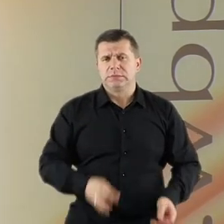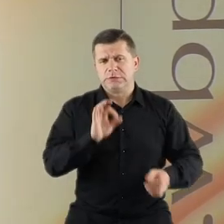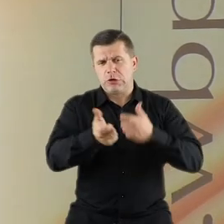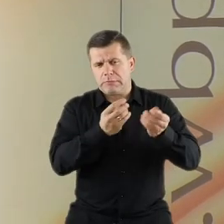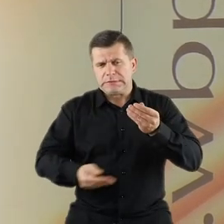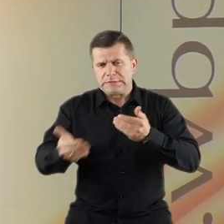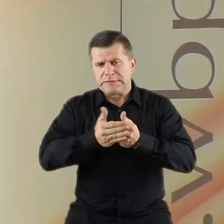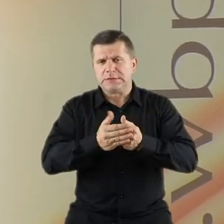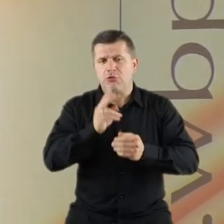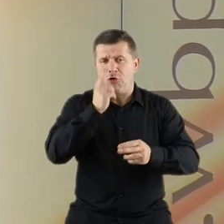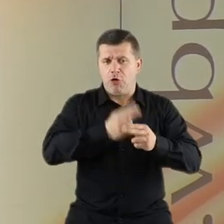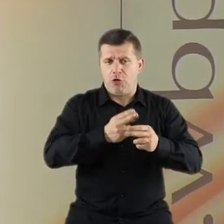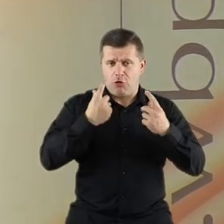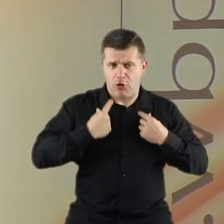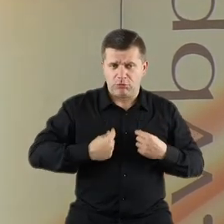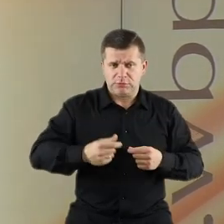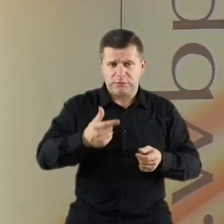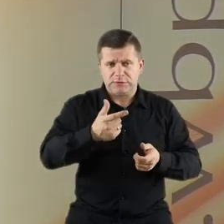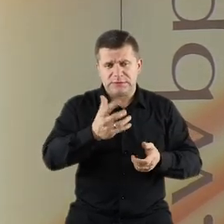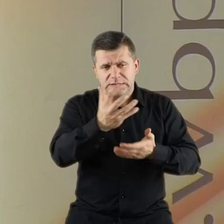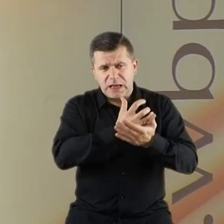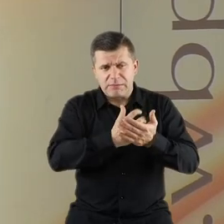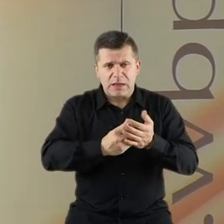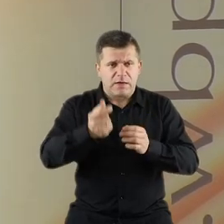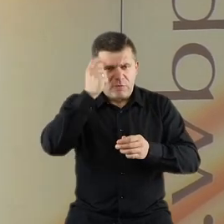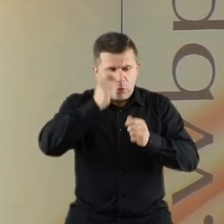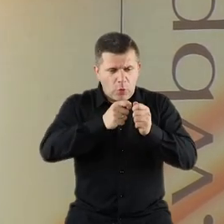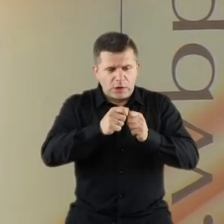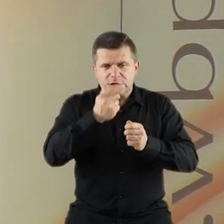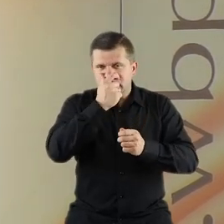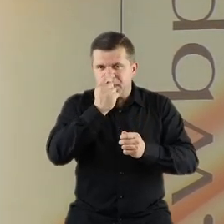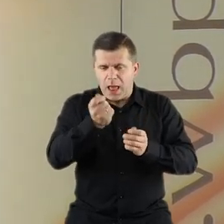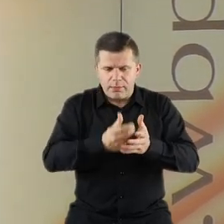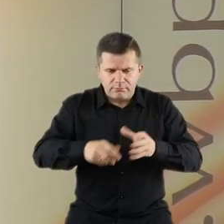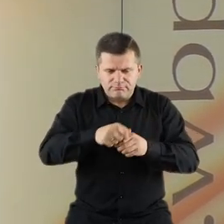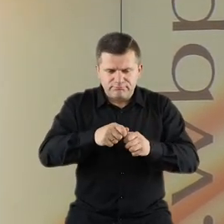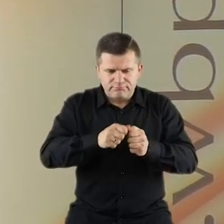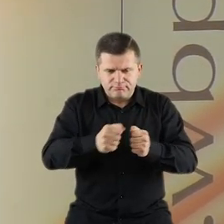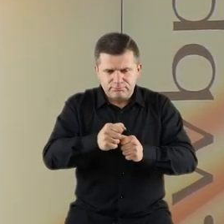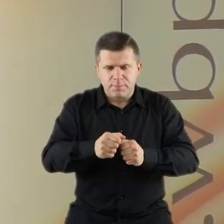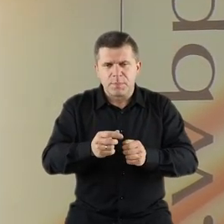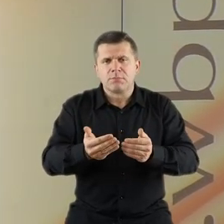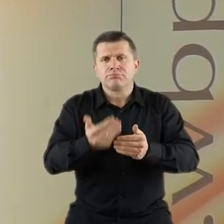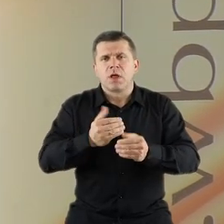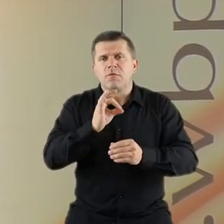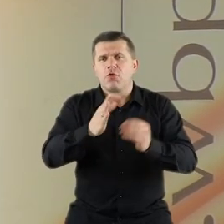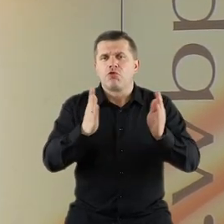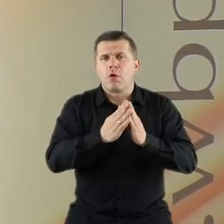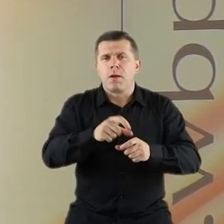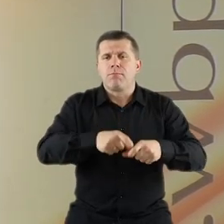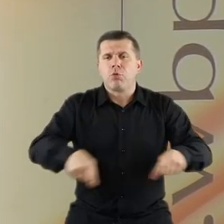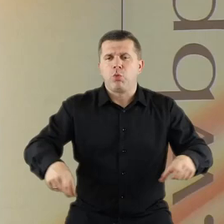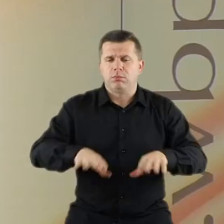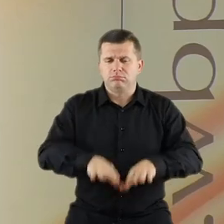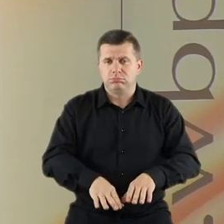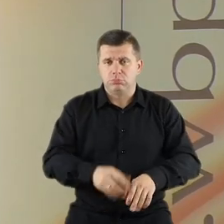podłożenie polega na tym iż chorej osoby zebrane włosy okręcone w szmatę kładą się pod próg domu Kto